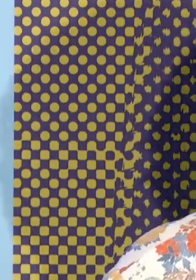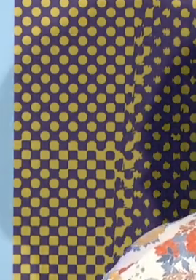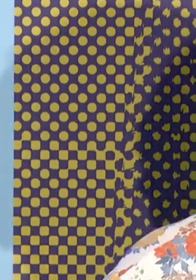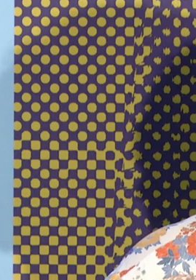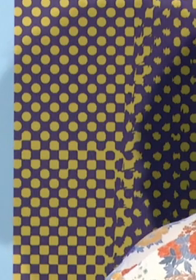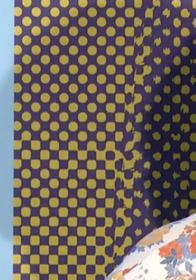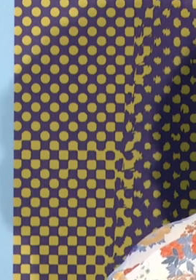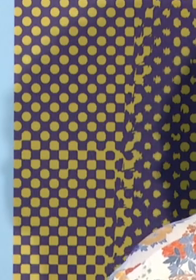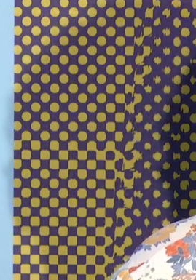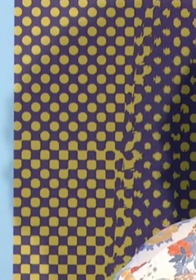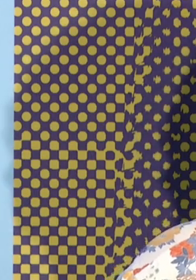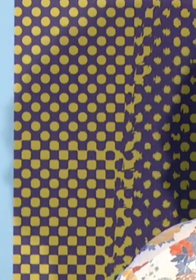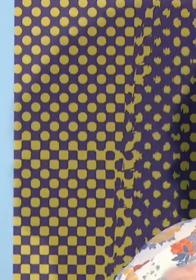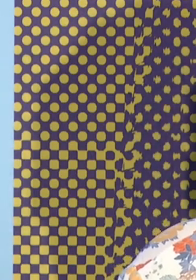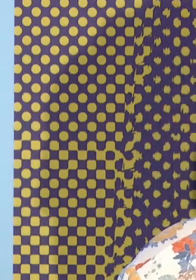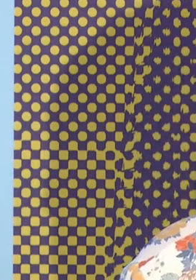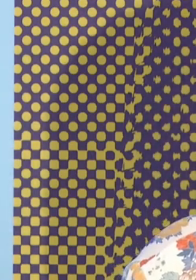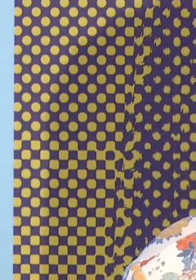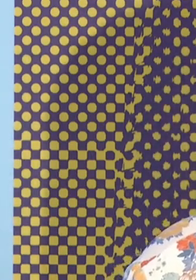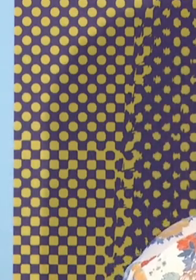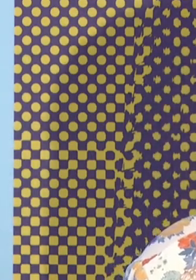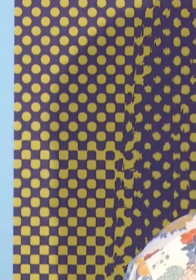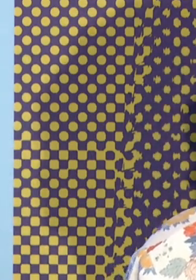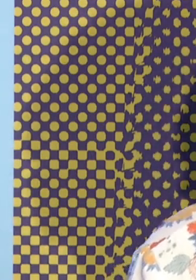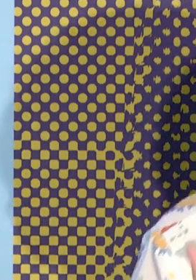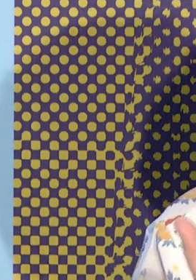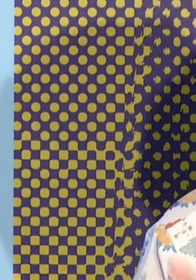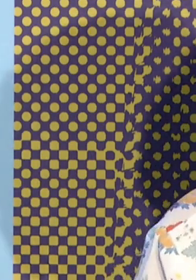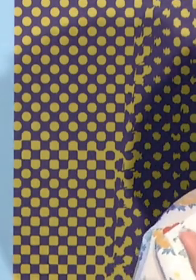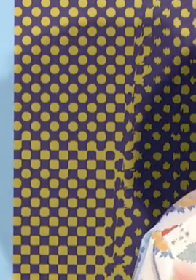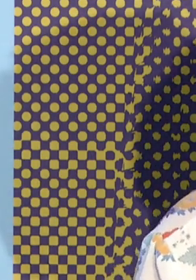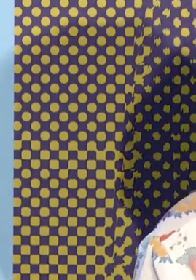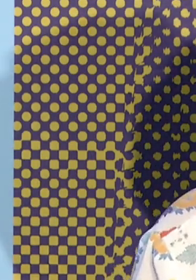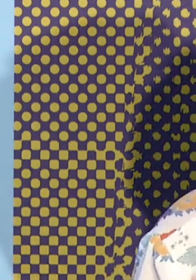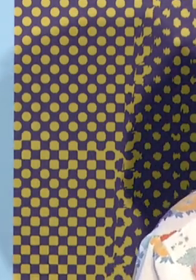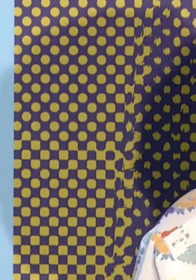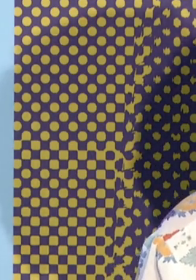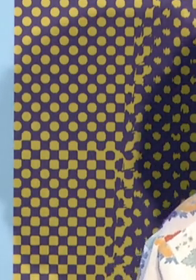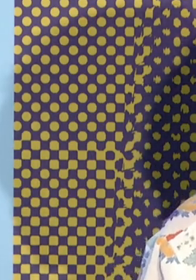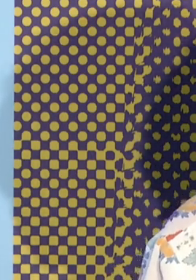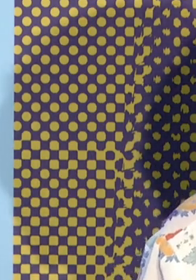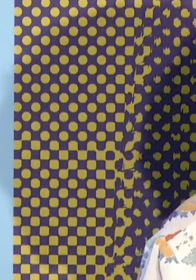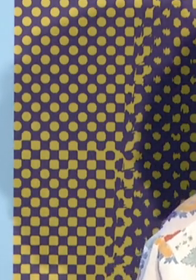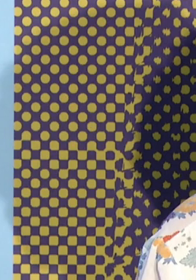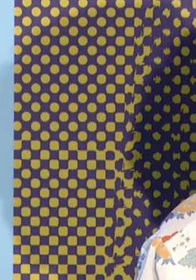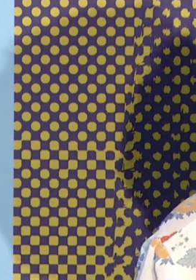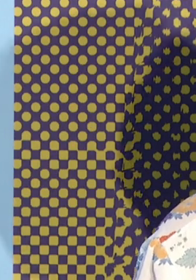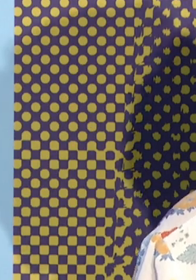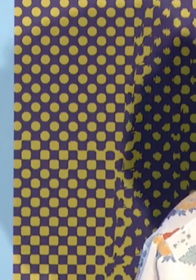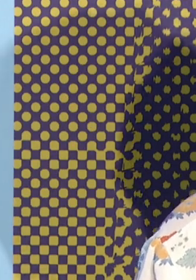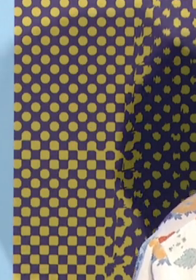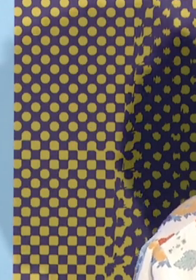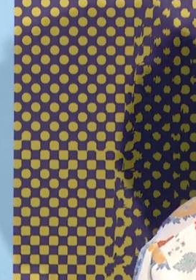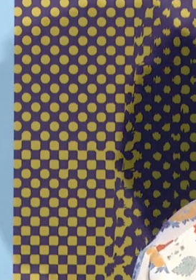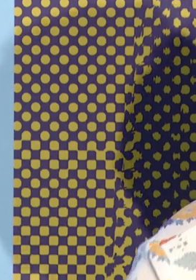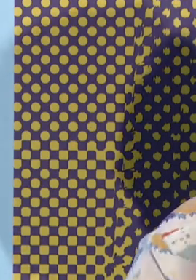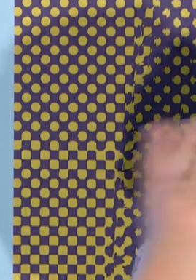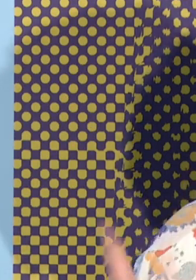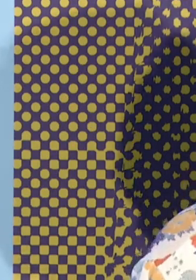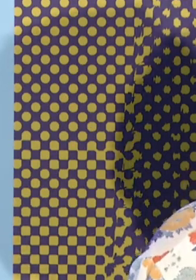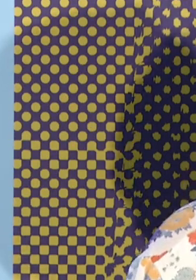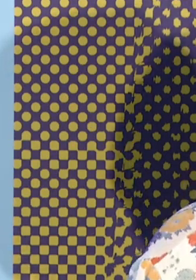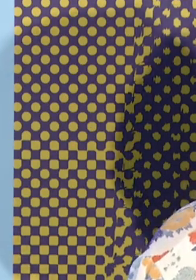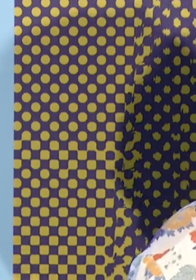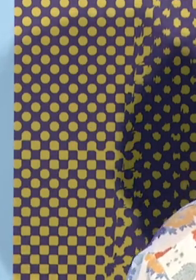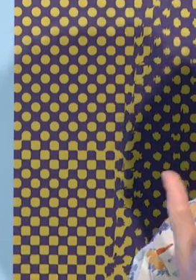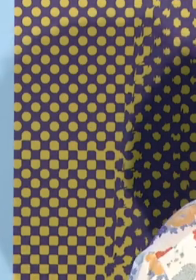ungdomarna klarar behörigheten till högre utbildning. Och det här måste vi jobba parallellt med. Det går inte att göra en sak, för då fylls det